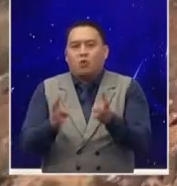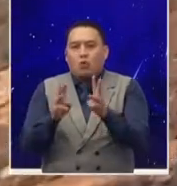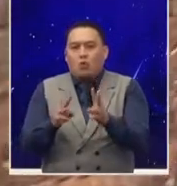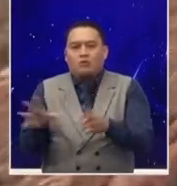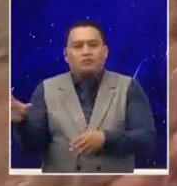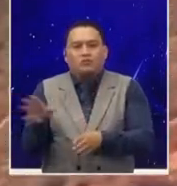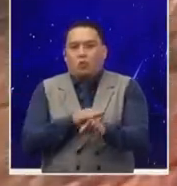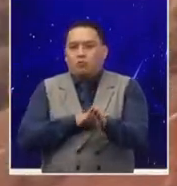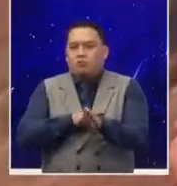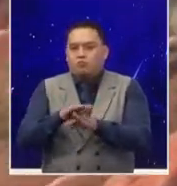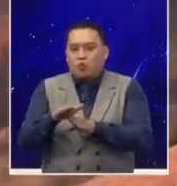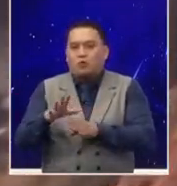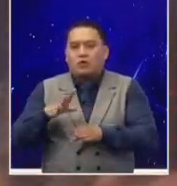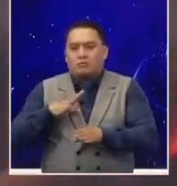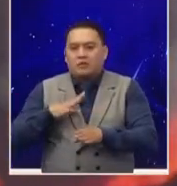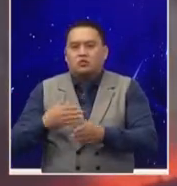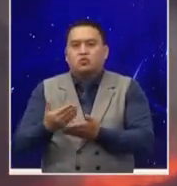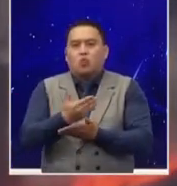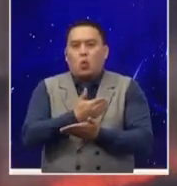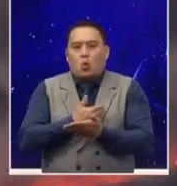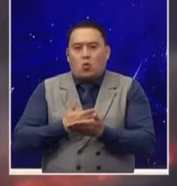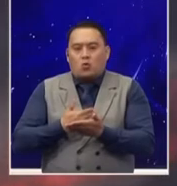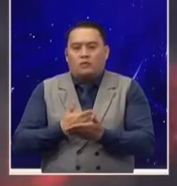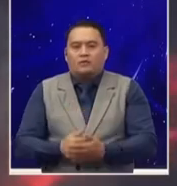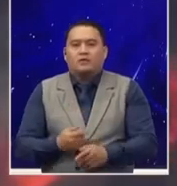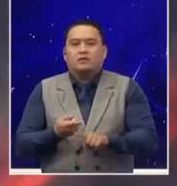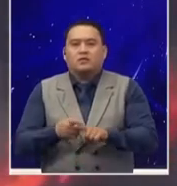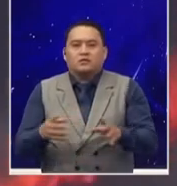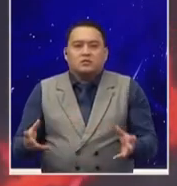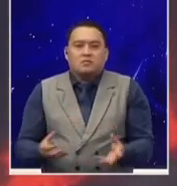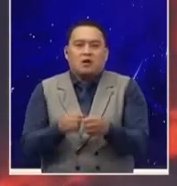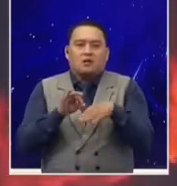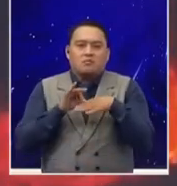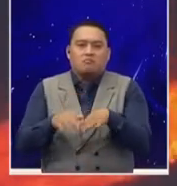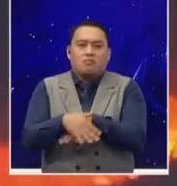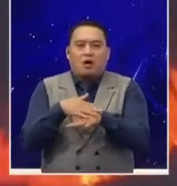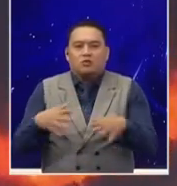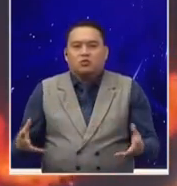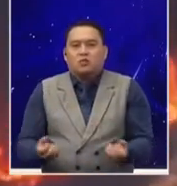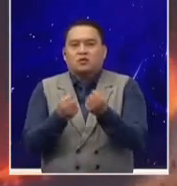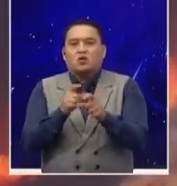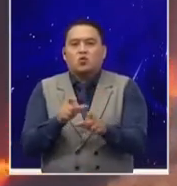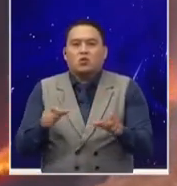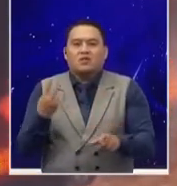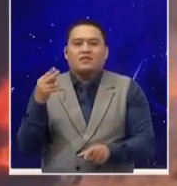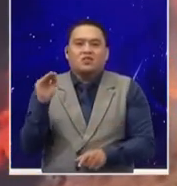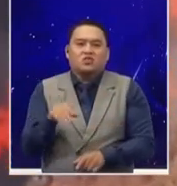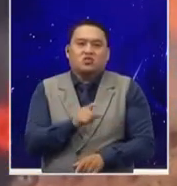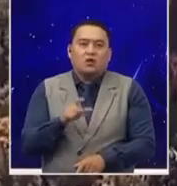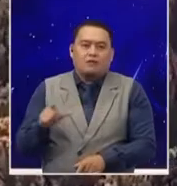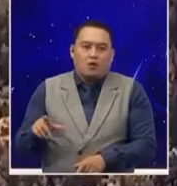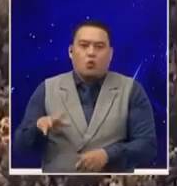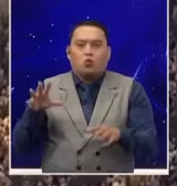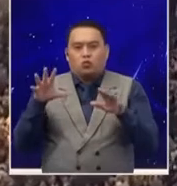нынешнего урожая, которые должны были быть собраны в ближайшие дни. Спасатели проводят массовую эвакуацию. 2000 человек